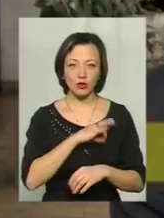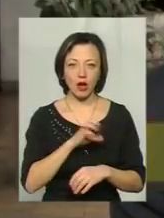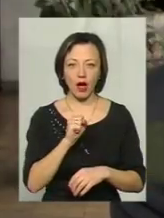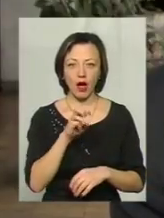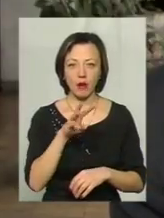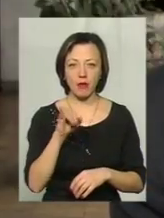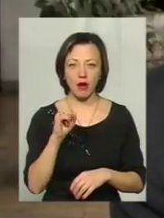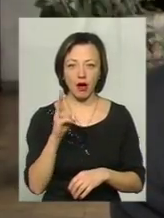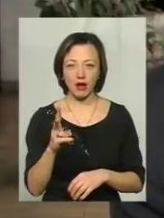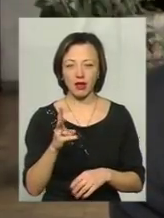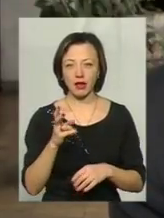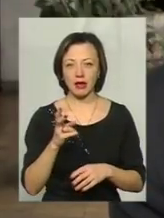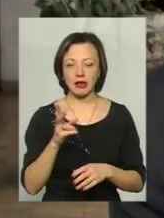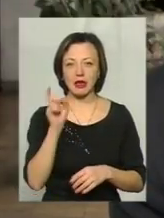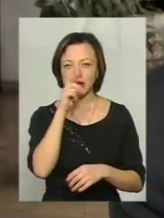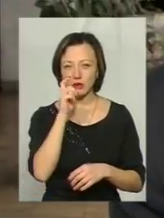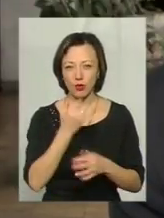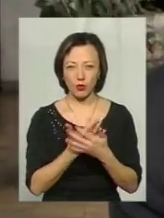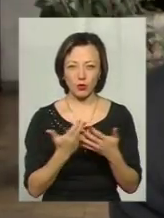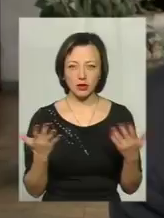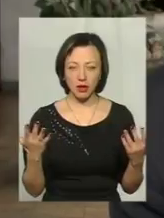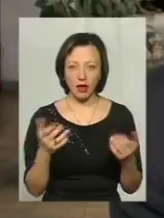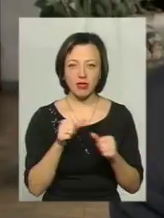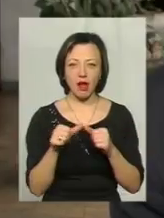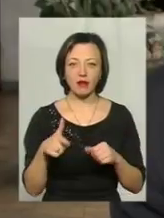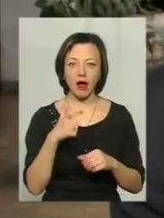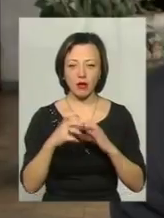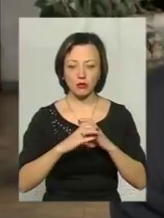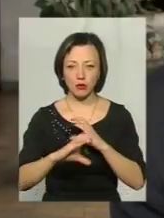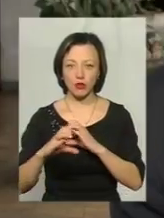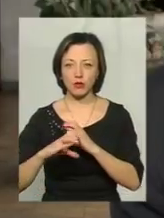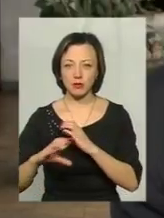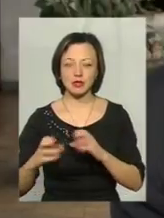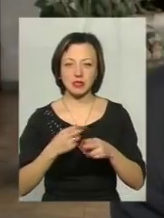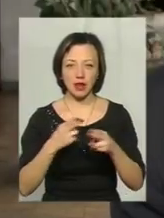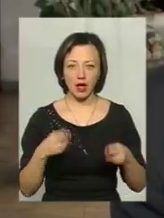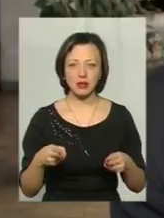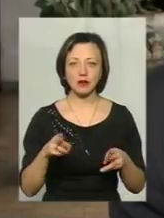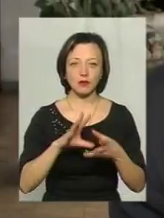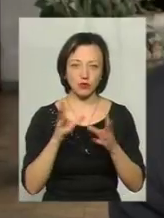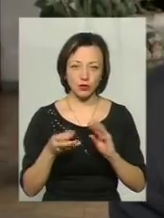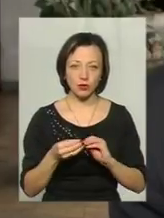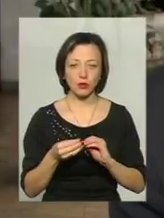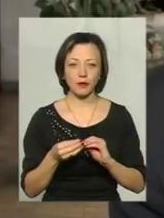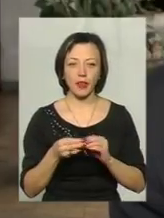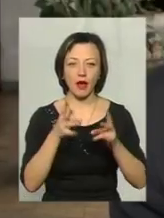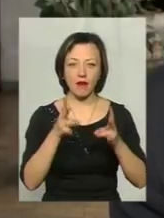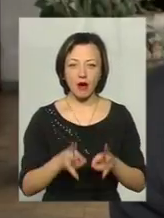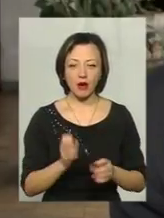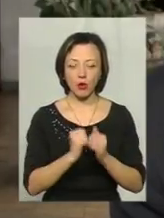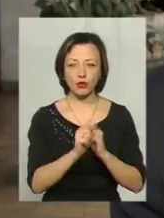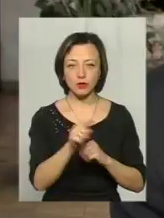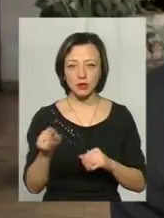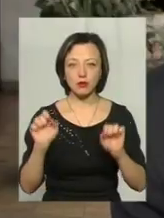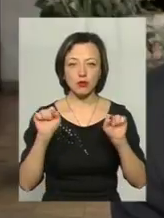аміак, кислоти і таке інше. Об'єкти нафтогазопроводів, газорозподільчі станції, тобто, в принципі, аварії на кожному з